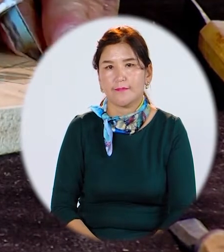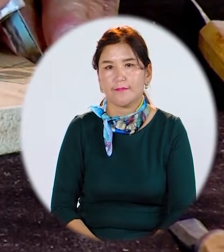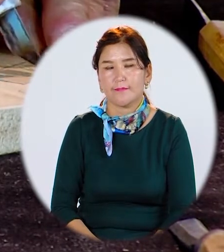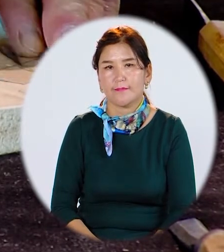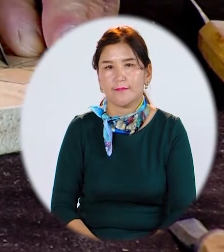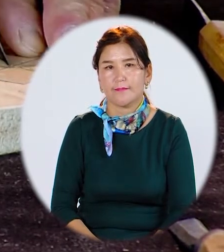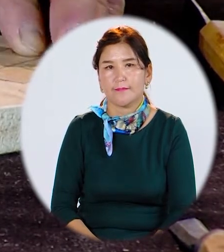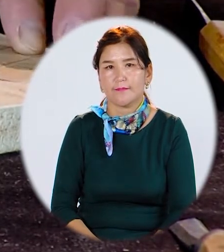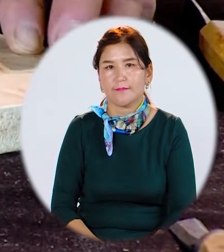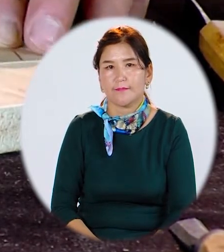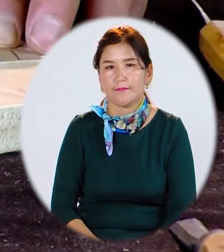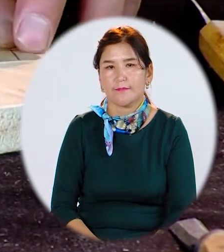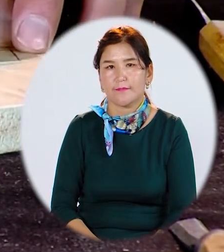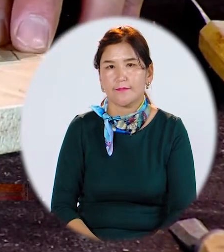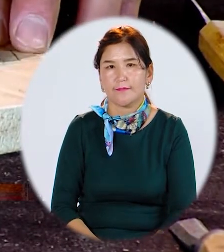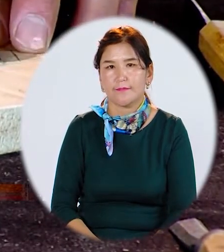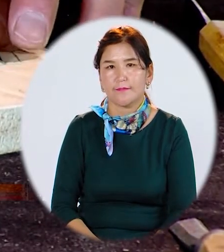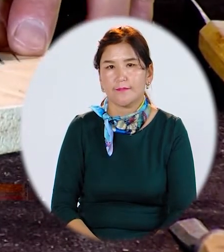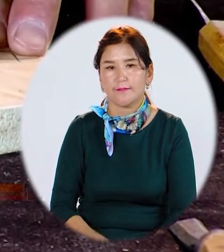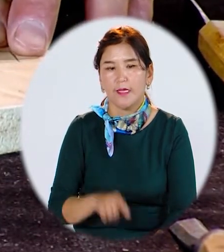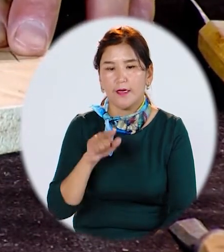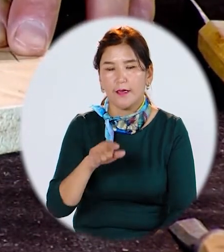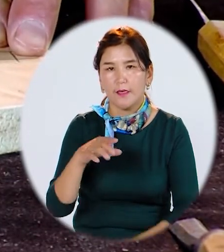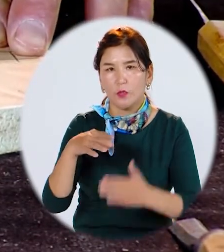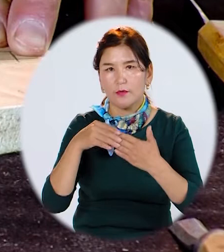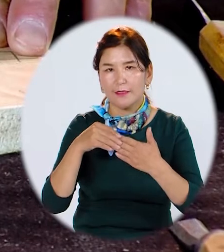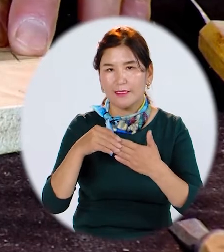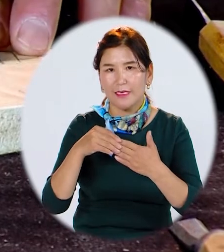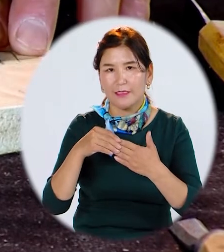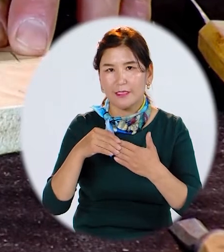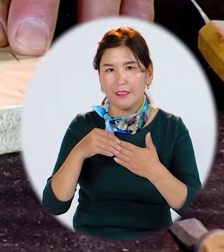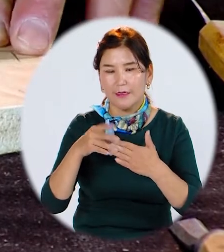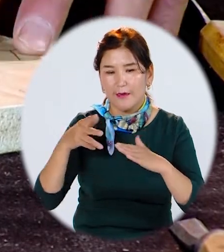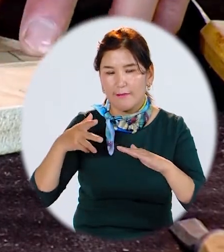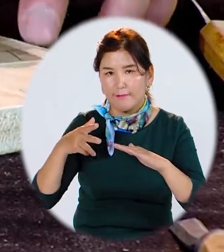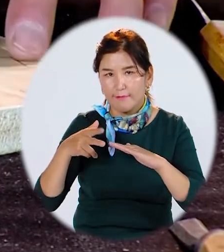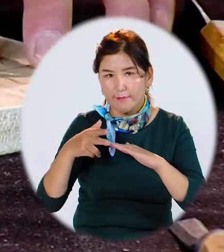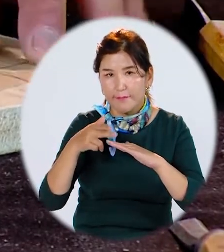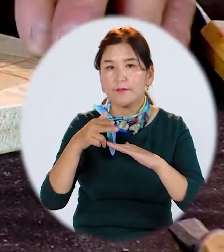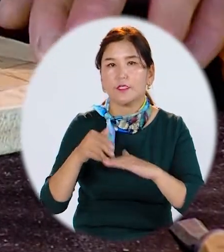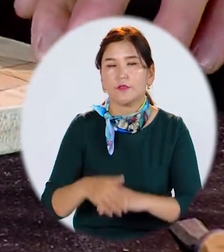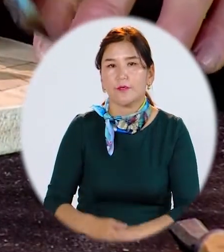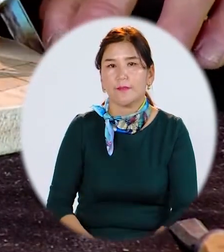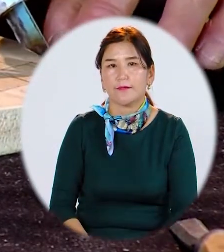Өөрөлдөх юм бол энэ заасыг тасалж өгнө.